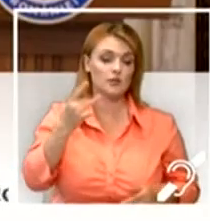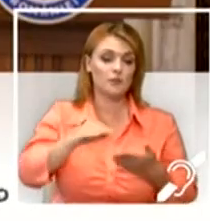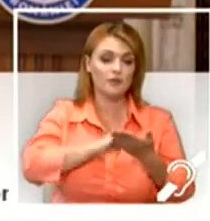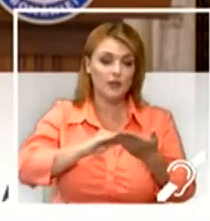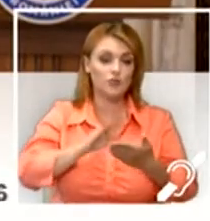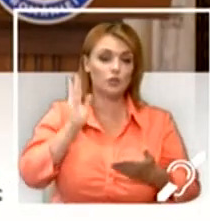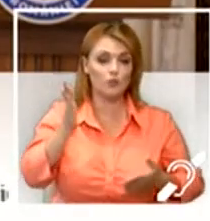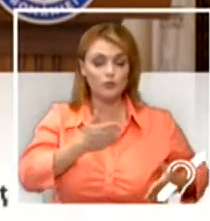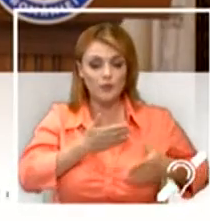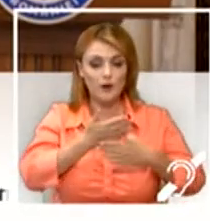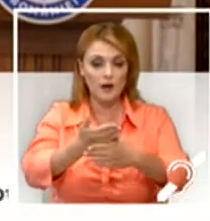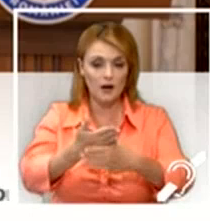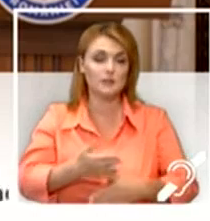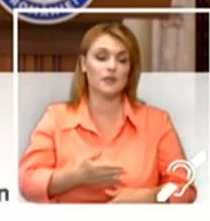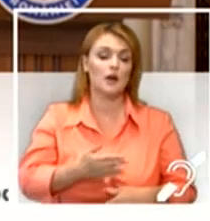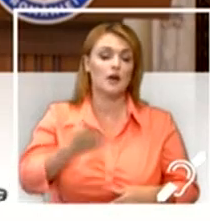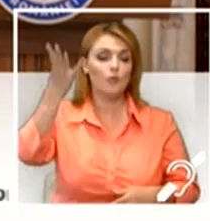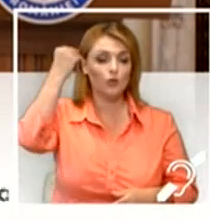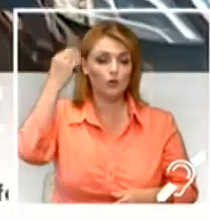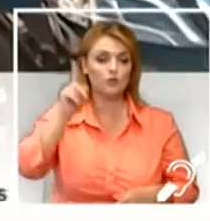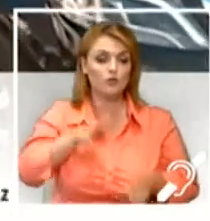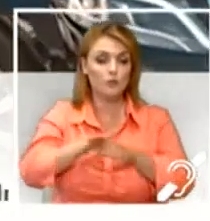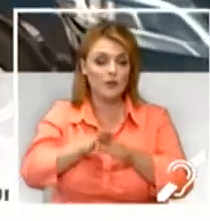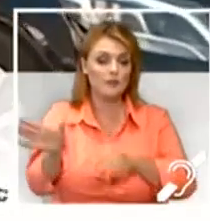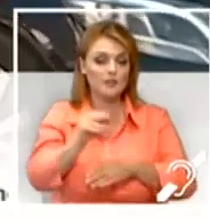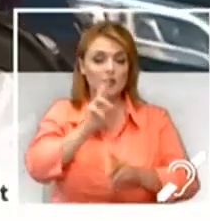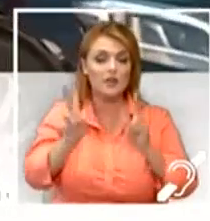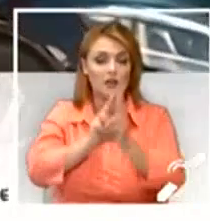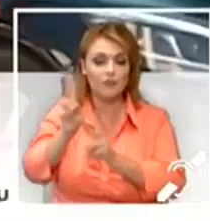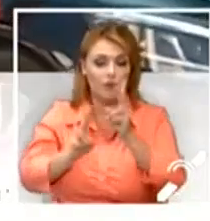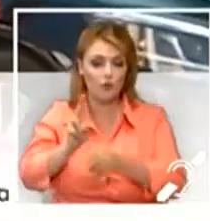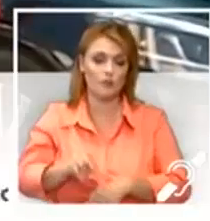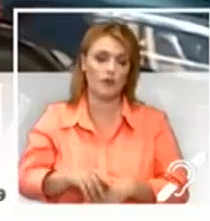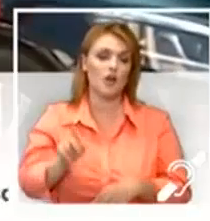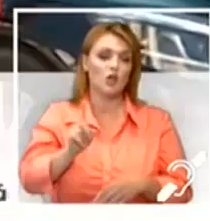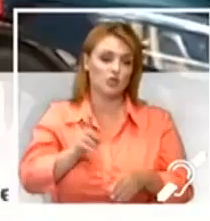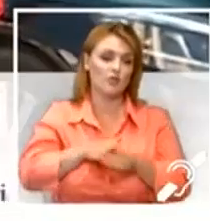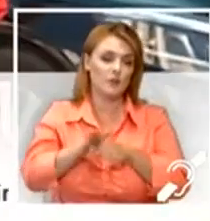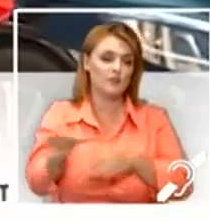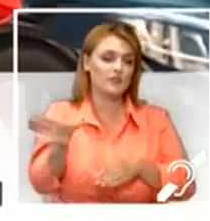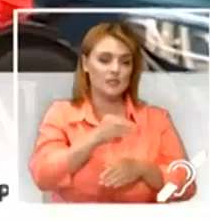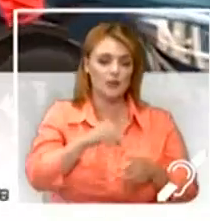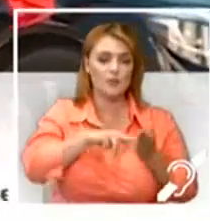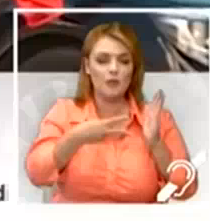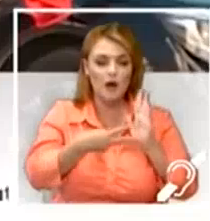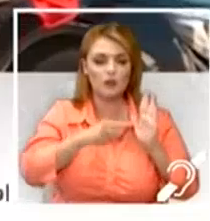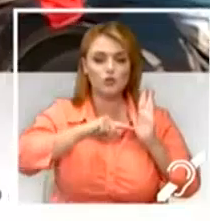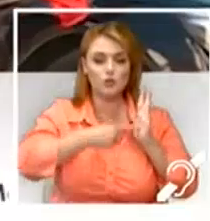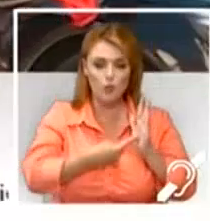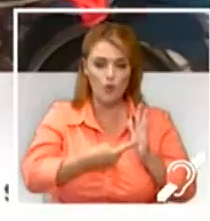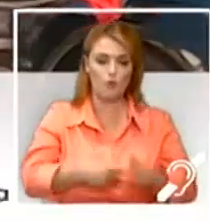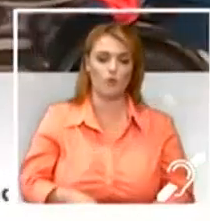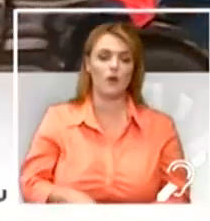pentru avansarea procesului de reforme din Republica Moldova, necesar pentru îndeplinirea obiectivelor stabilite prin